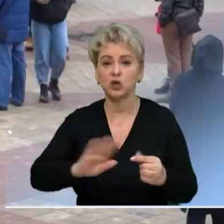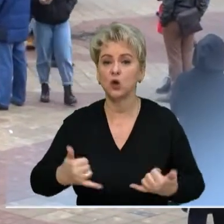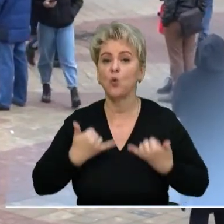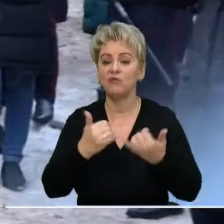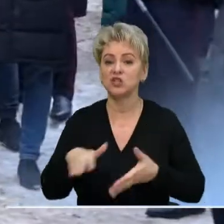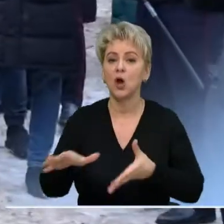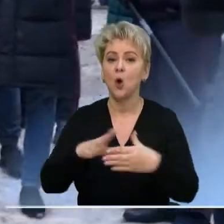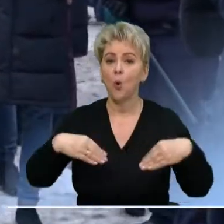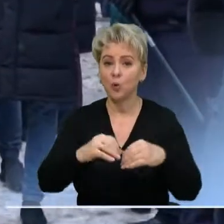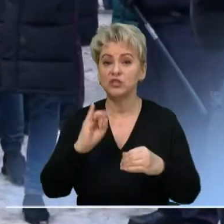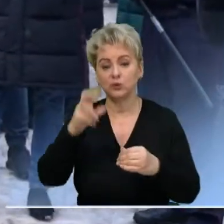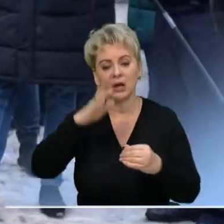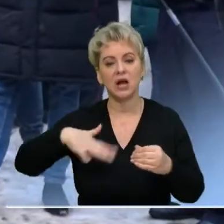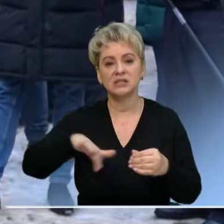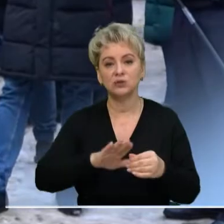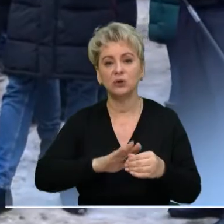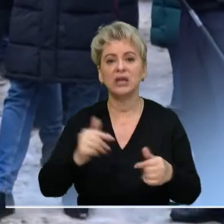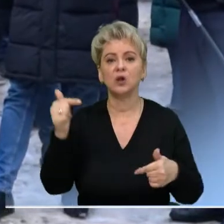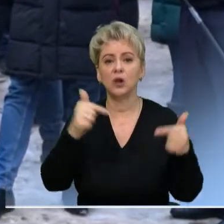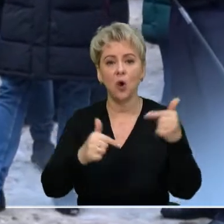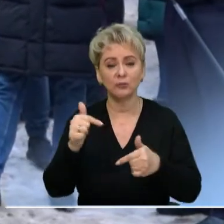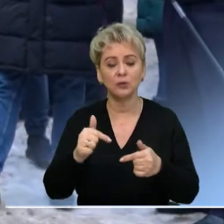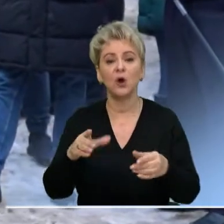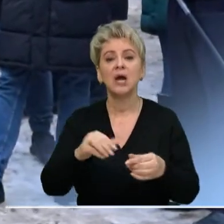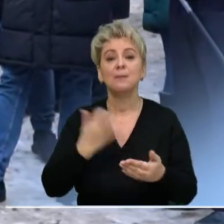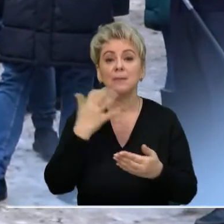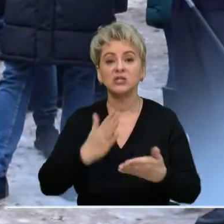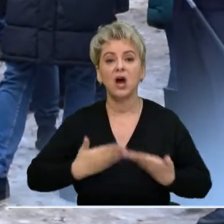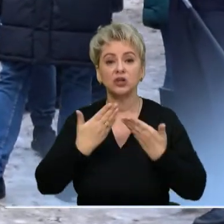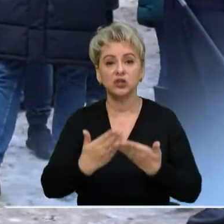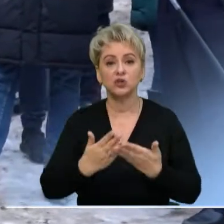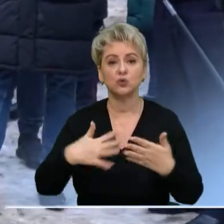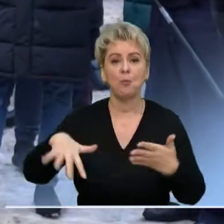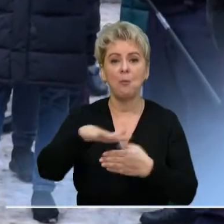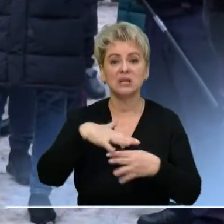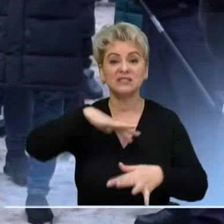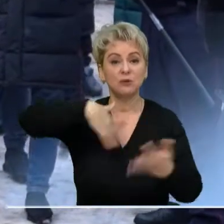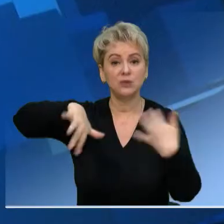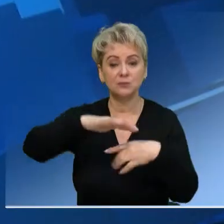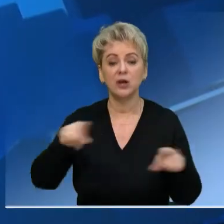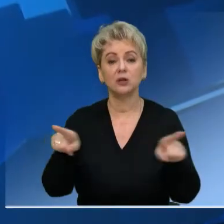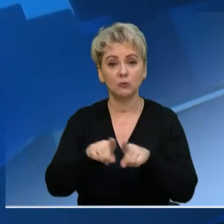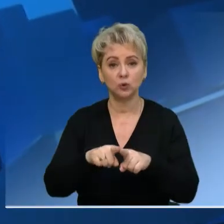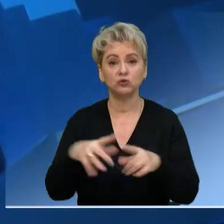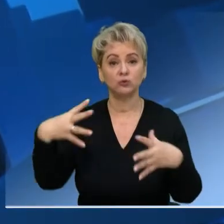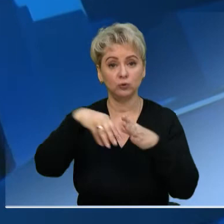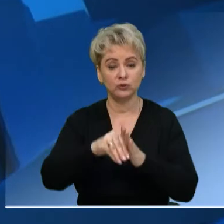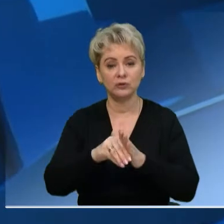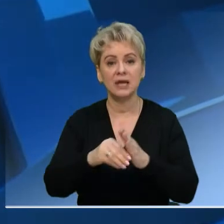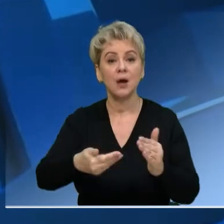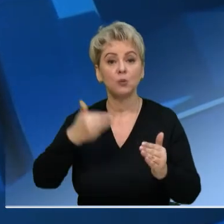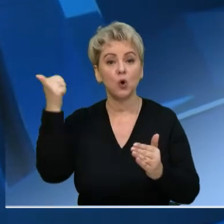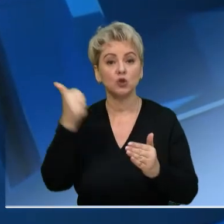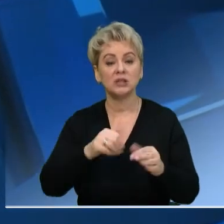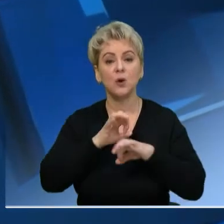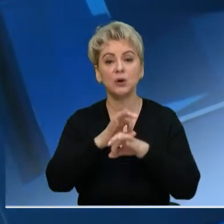к обществу и государству. Также к ненормативному контенту отнесут и призывы к массовым беспорядкам. На минувшей